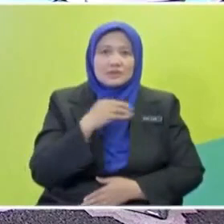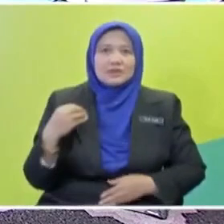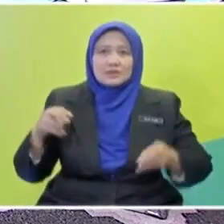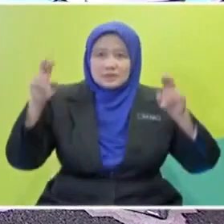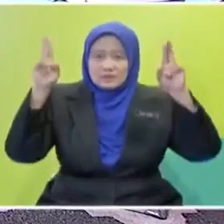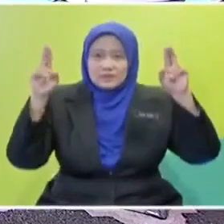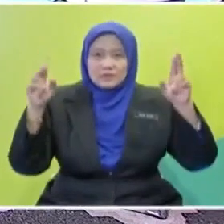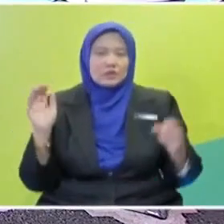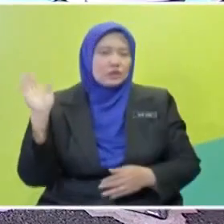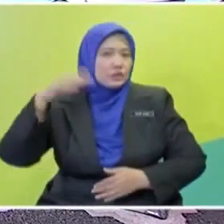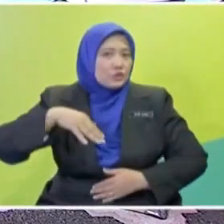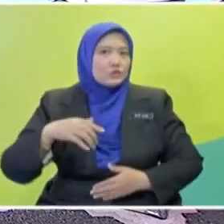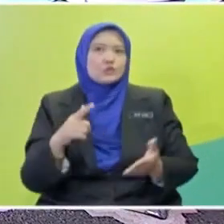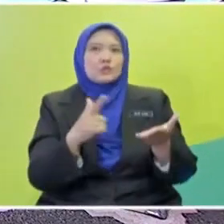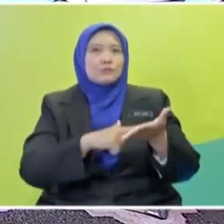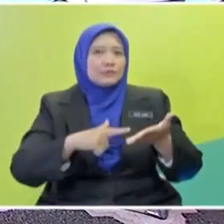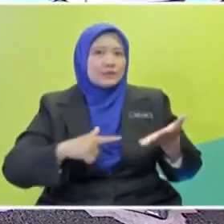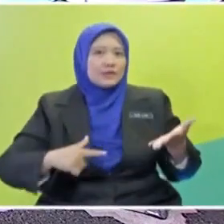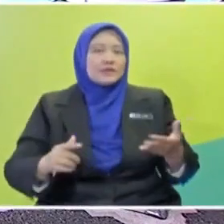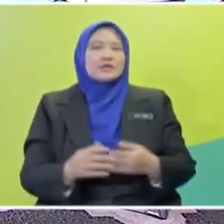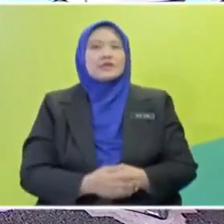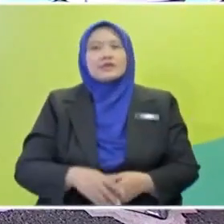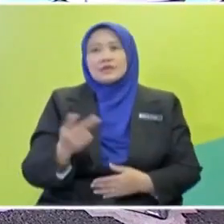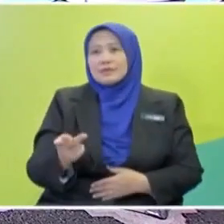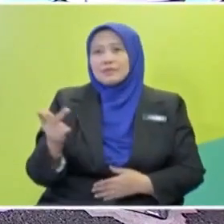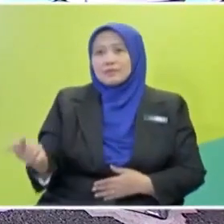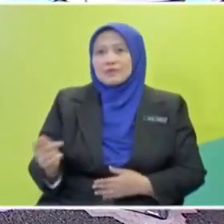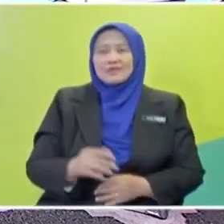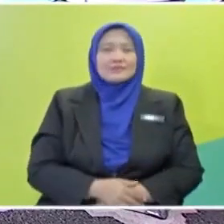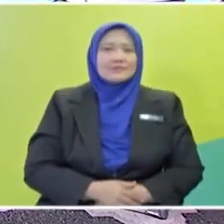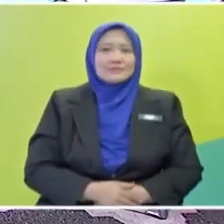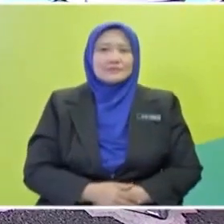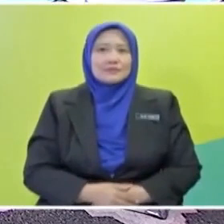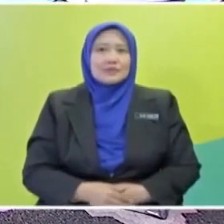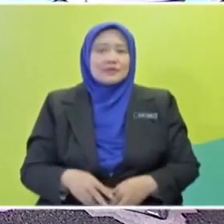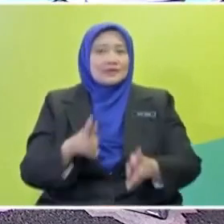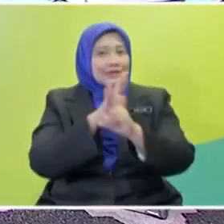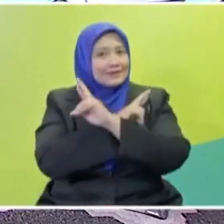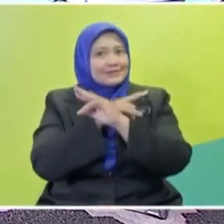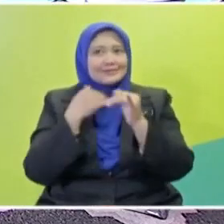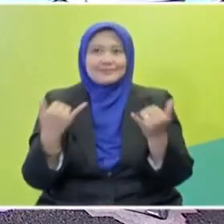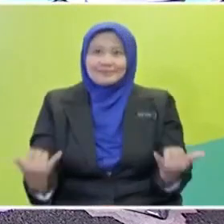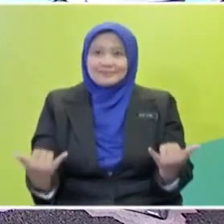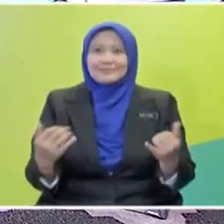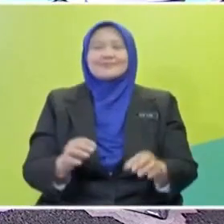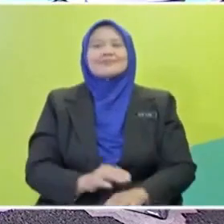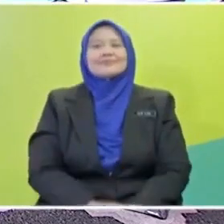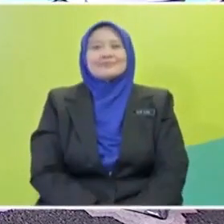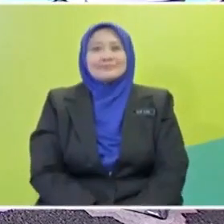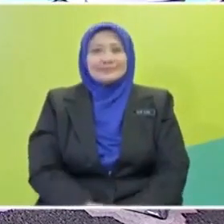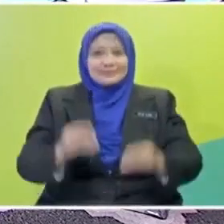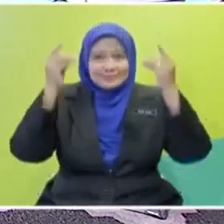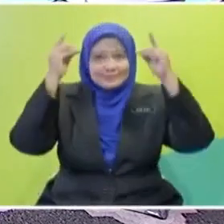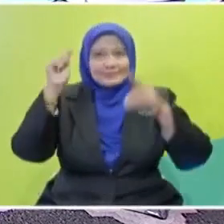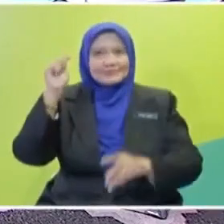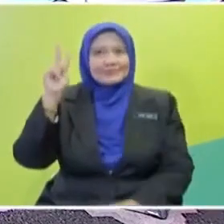Jom Melaka Produk pada hari ini. Tetapi sebelum itu kita berehat sebentar ya rakan-rakan, dan kembali selepas ini di Didik TV